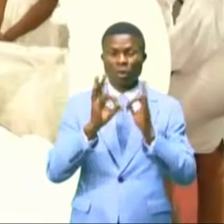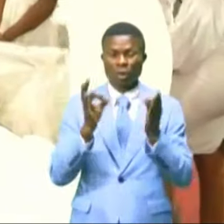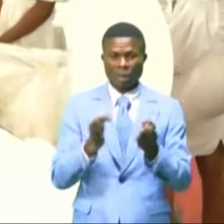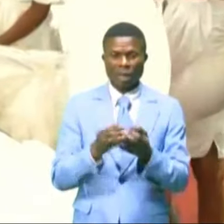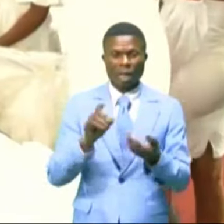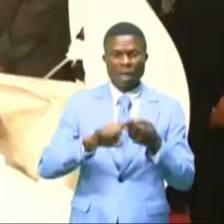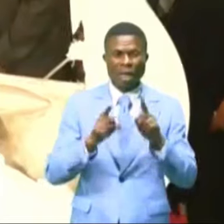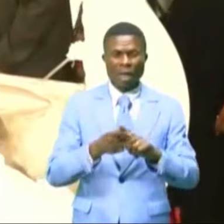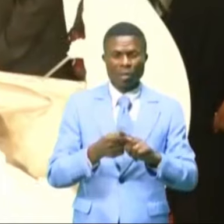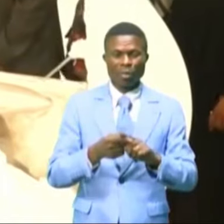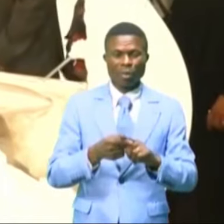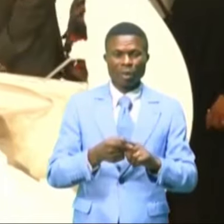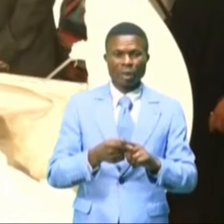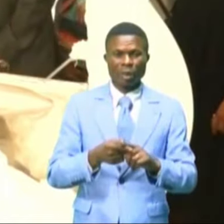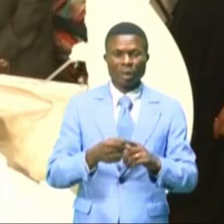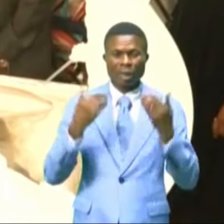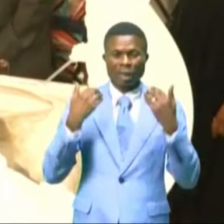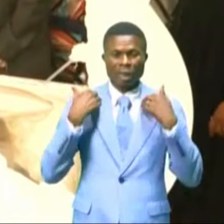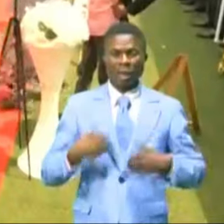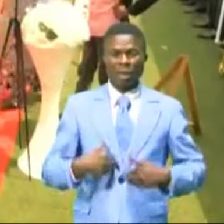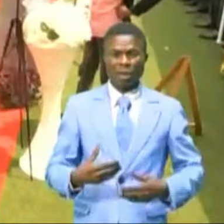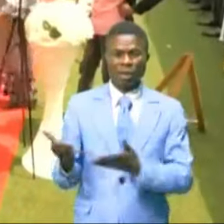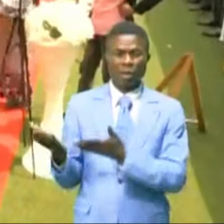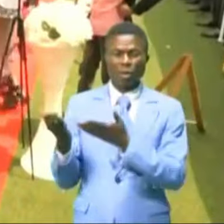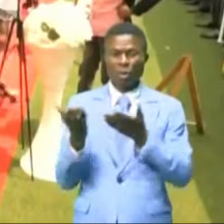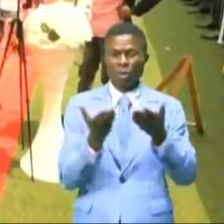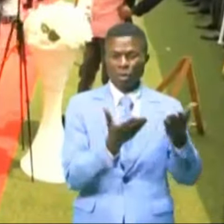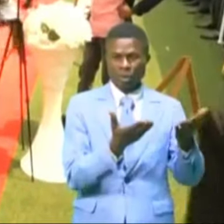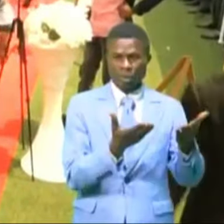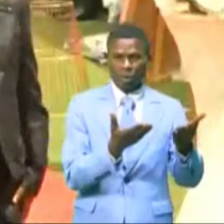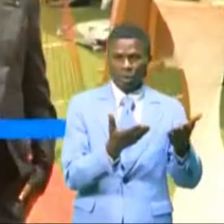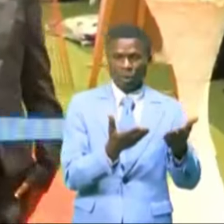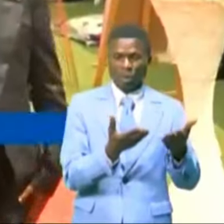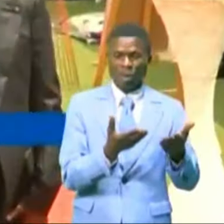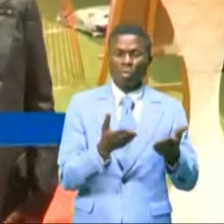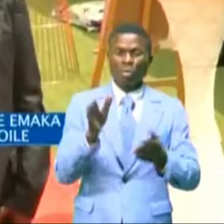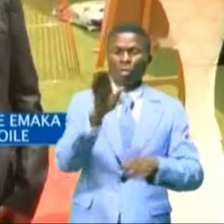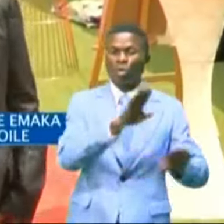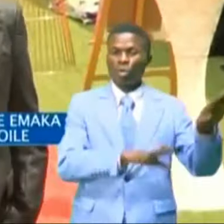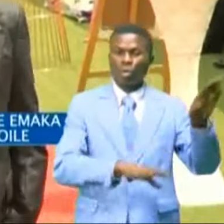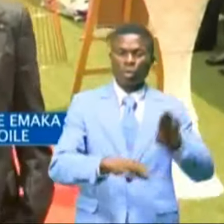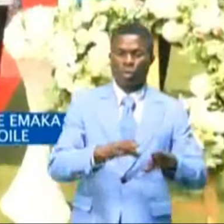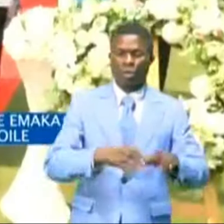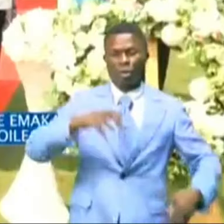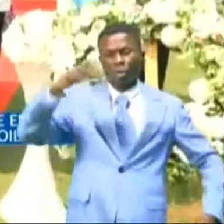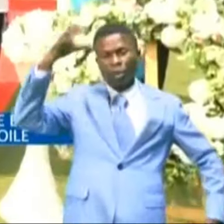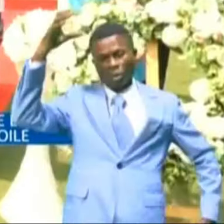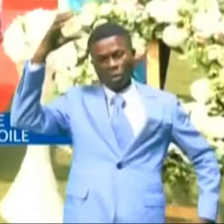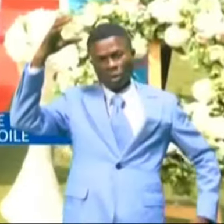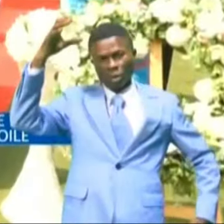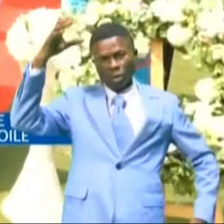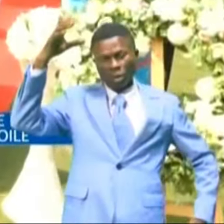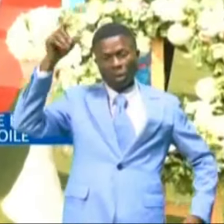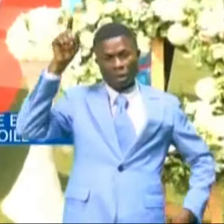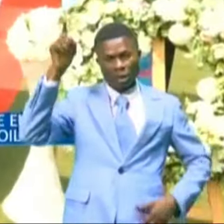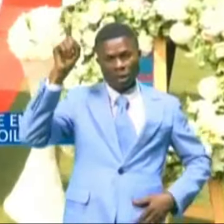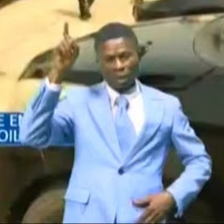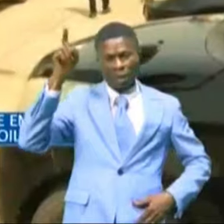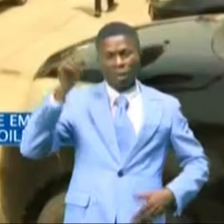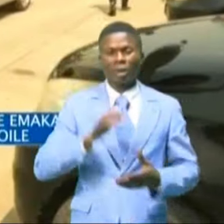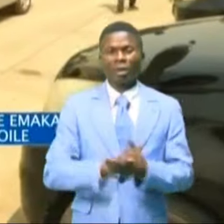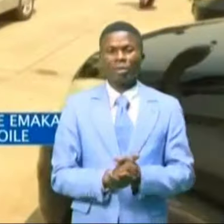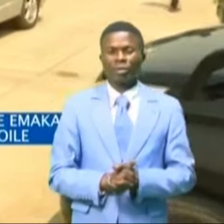et connaissances, le corps de Gabriel a été levé pour sa dernière demeure à la nécropole de l'éternité, c'est les